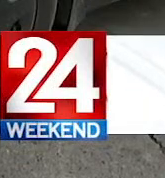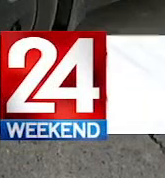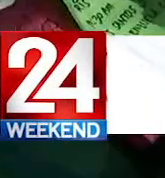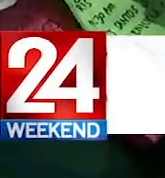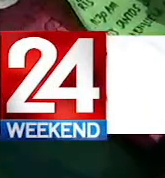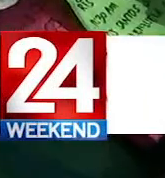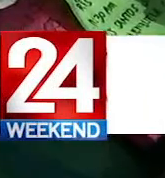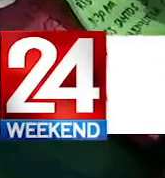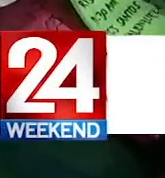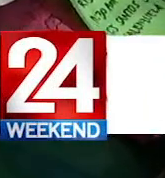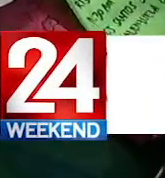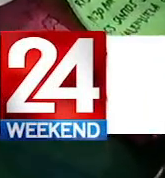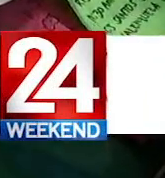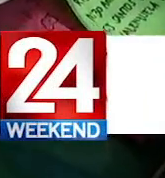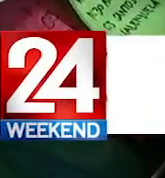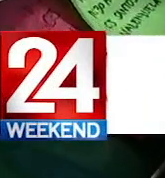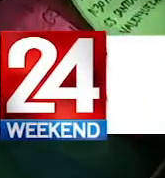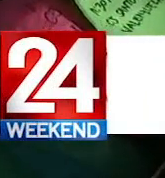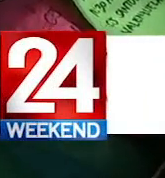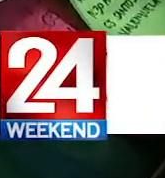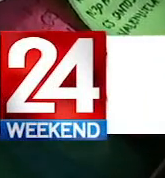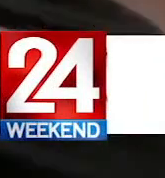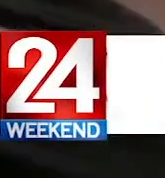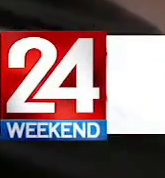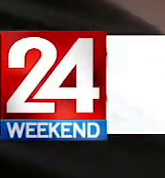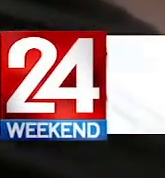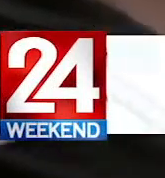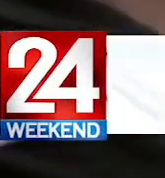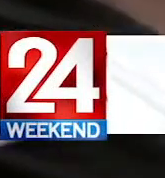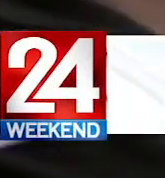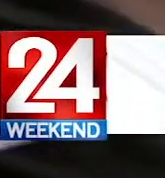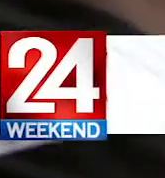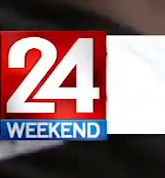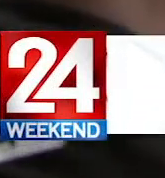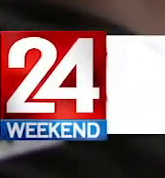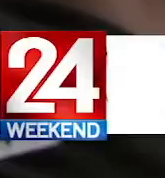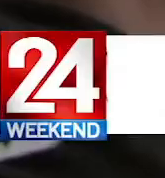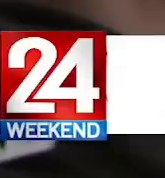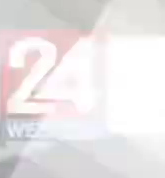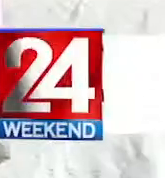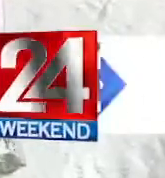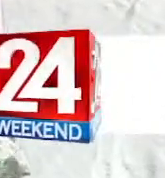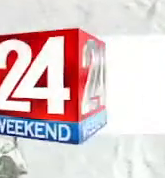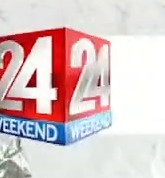Mahigit 80 milyong pisong halaga ng droga nasabat sa Valenzuela City.